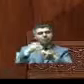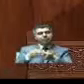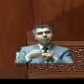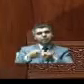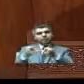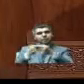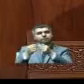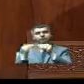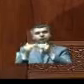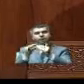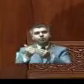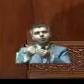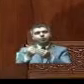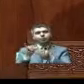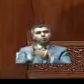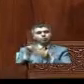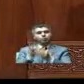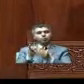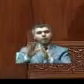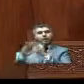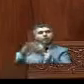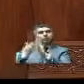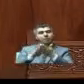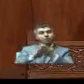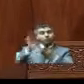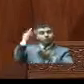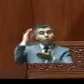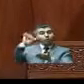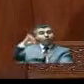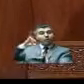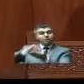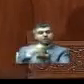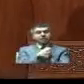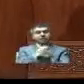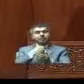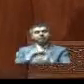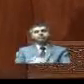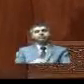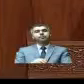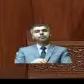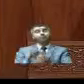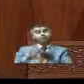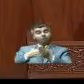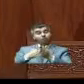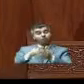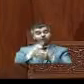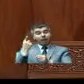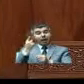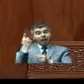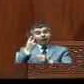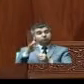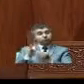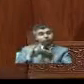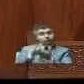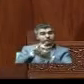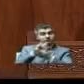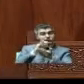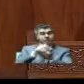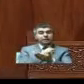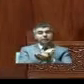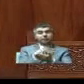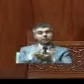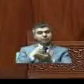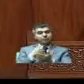2017-2018 لفائدة ما يفوق 207,000 شخص، لإجراء فحوصات مجانية وتوزيع الأدوية على الدواوين